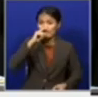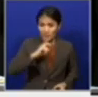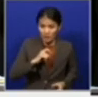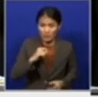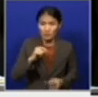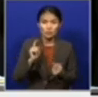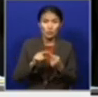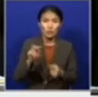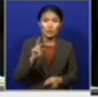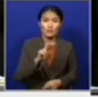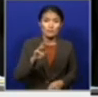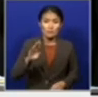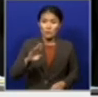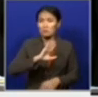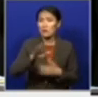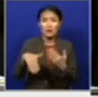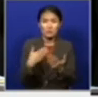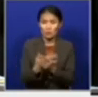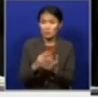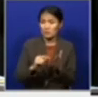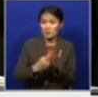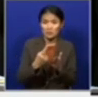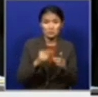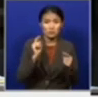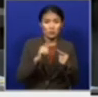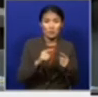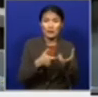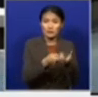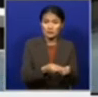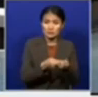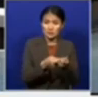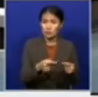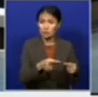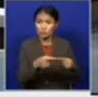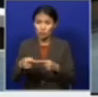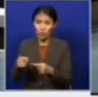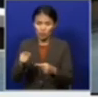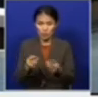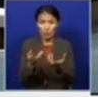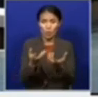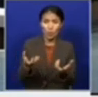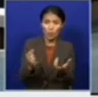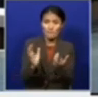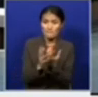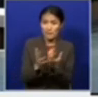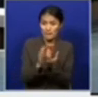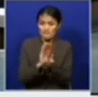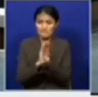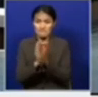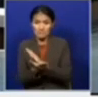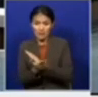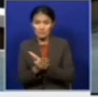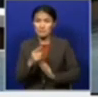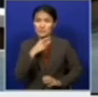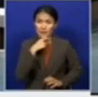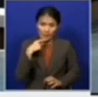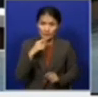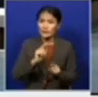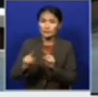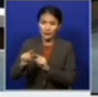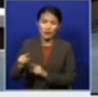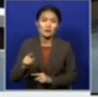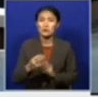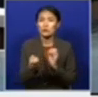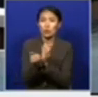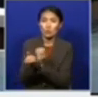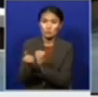รในระยะยาวส่งผลต่อต้นทุนการผลิตของเกษตรกรครอบงำเสรีภาพทางวัฒนธรรมการเพาะปลูกท